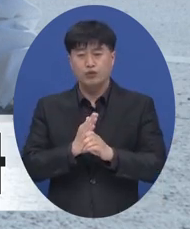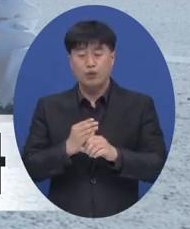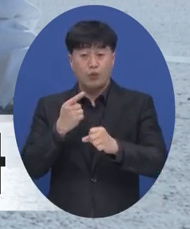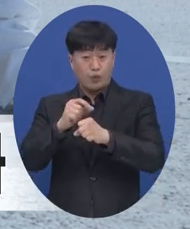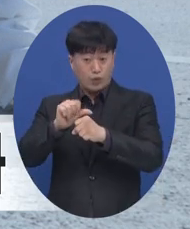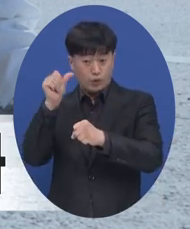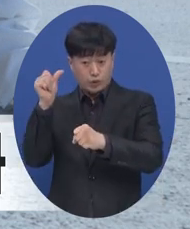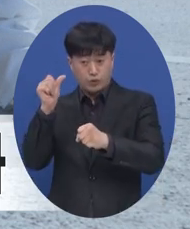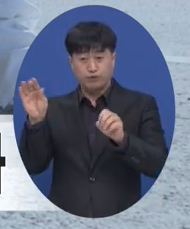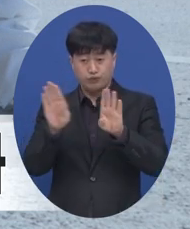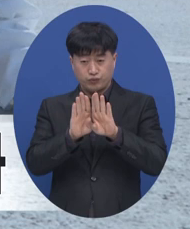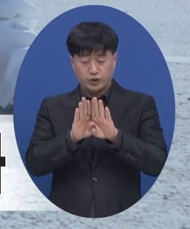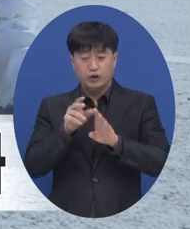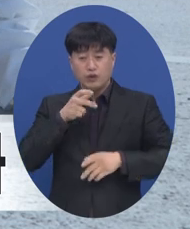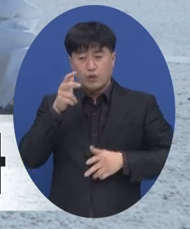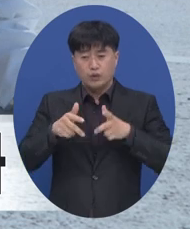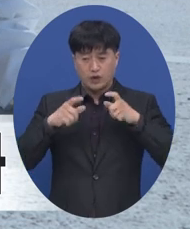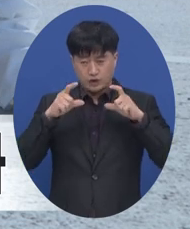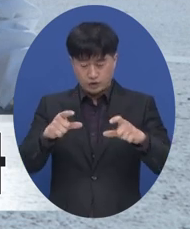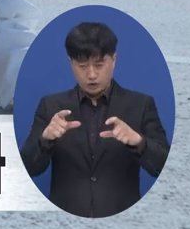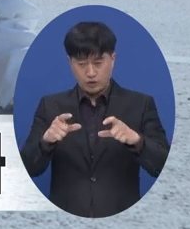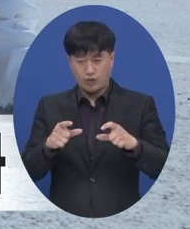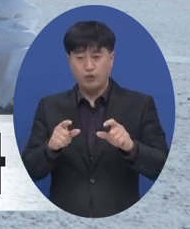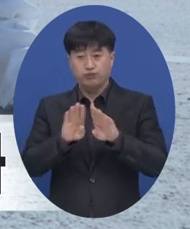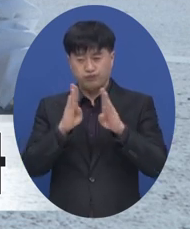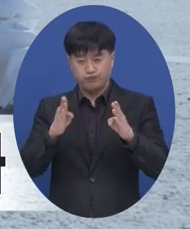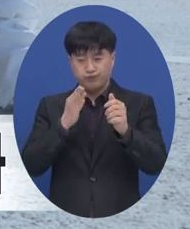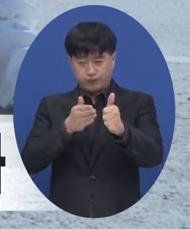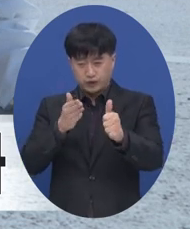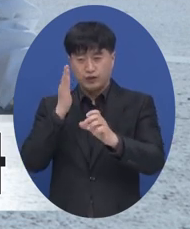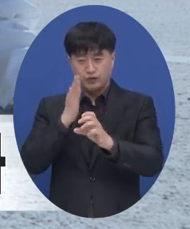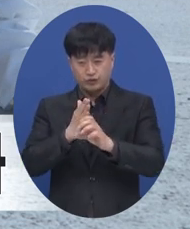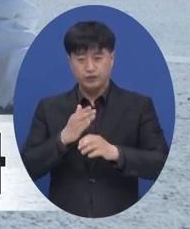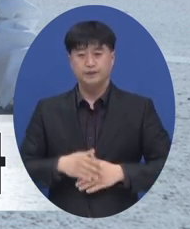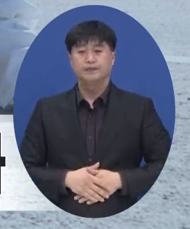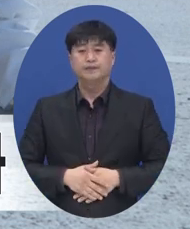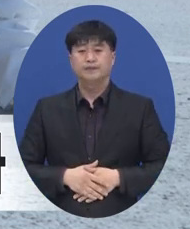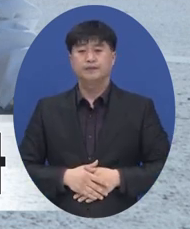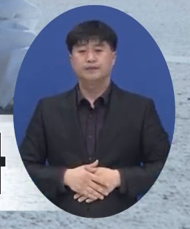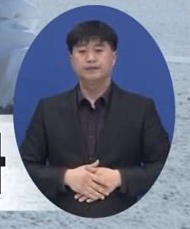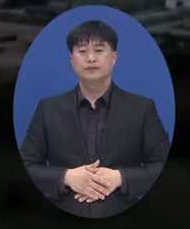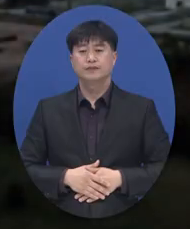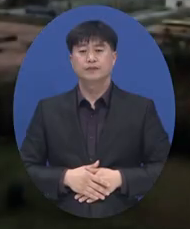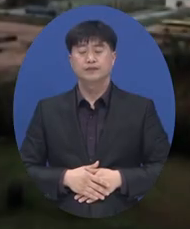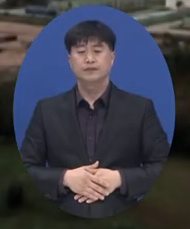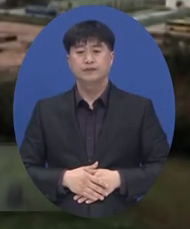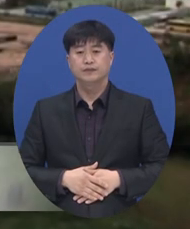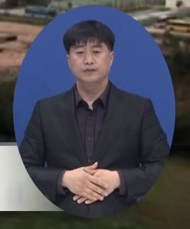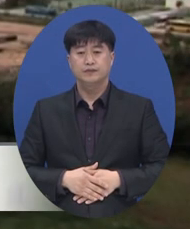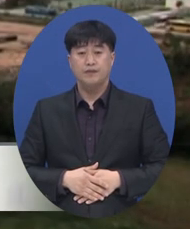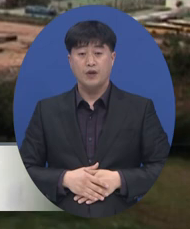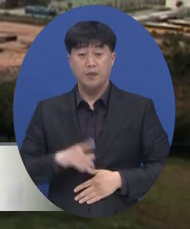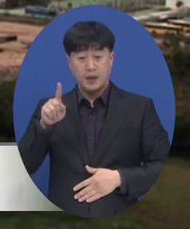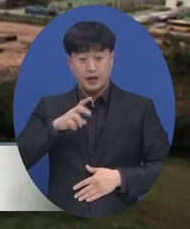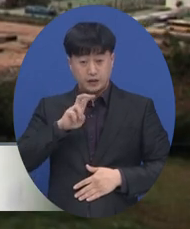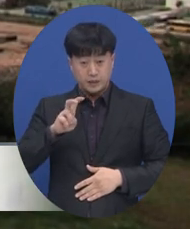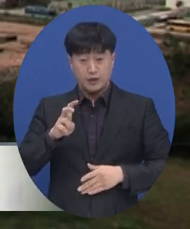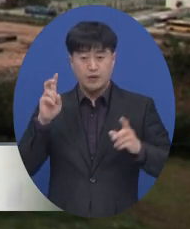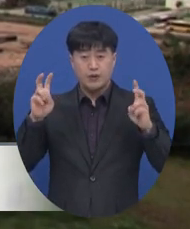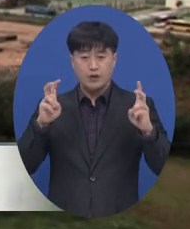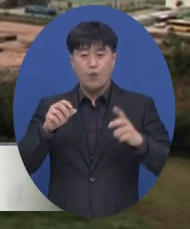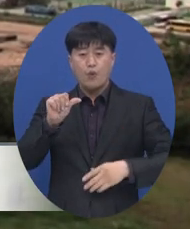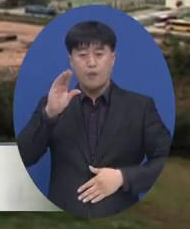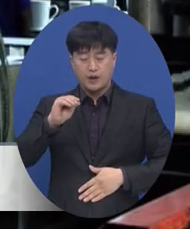위해서 인데요 삼보일배 현장을 함께 한 경기 주 tv 김태희 기자의 보도입니다 120여 개 업체에서 우